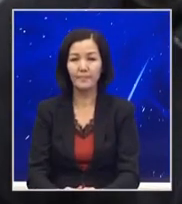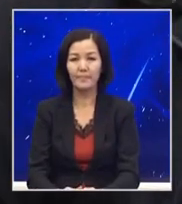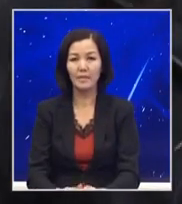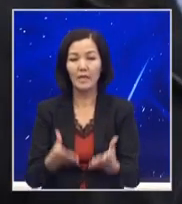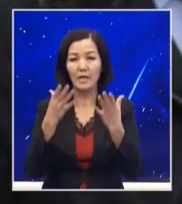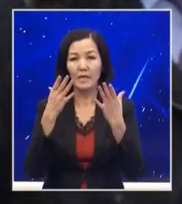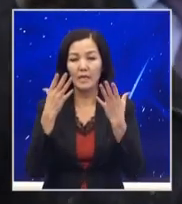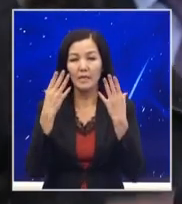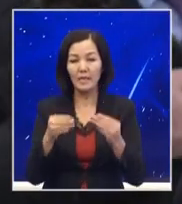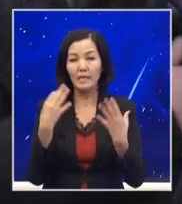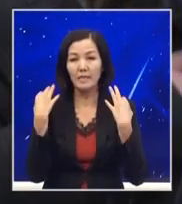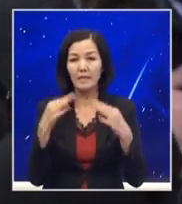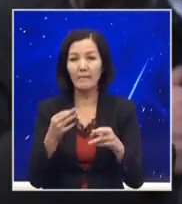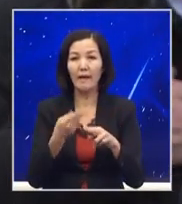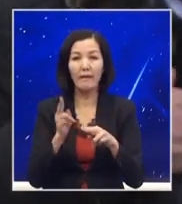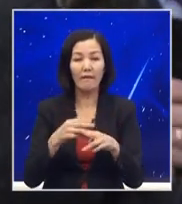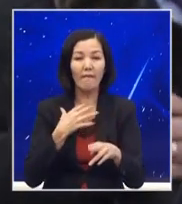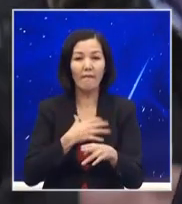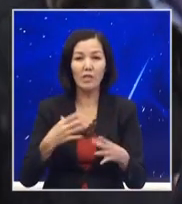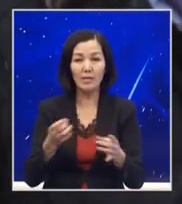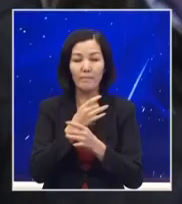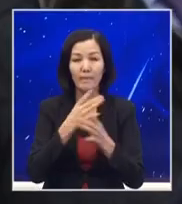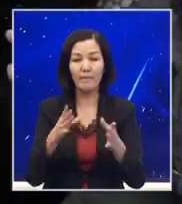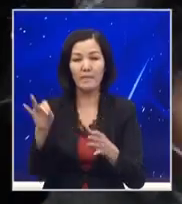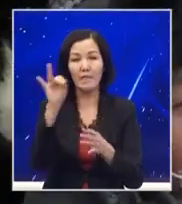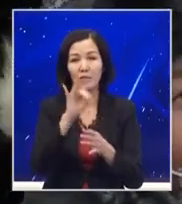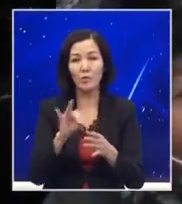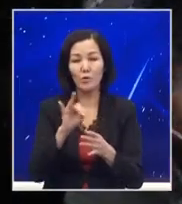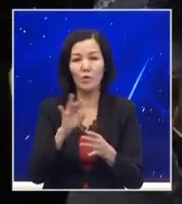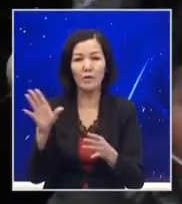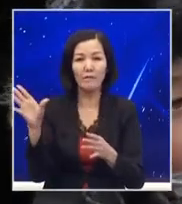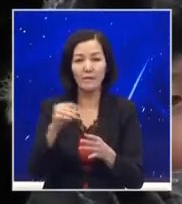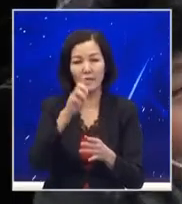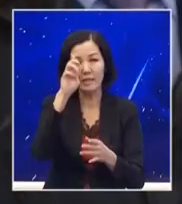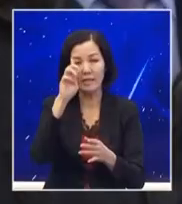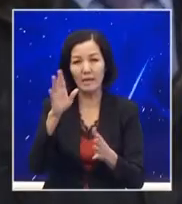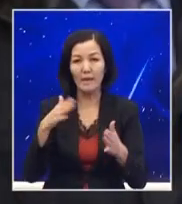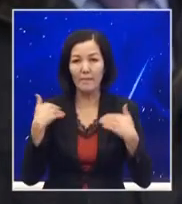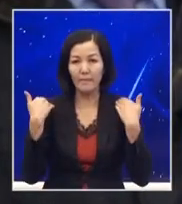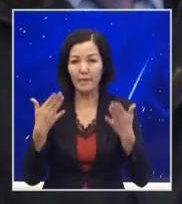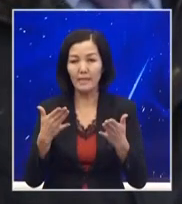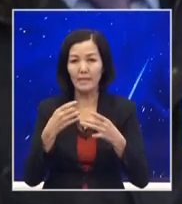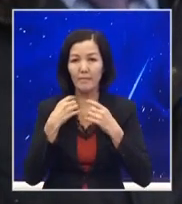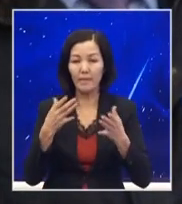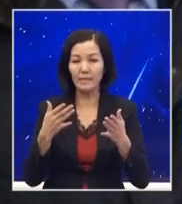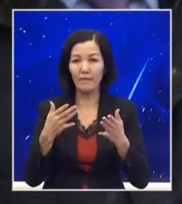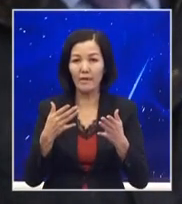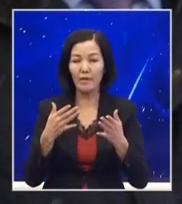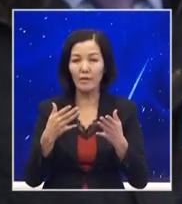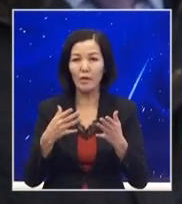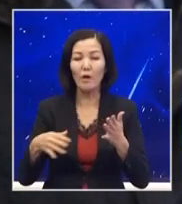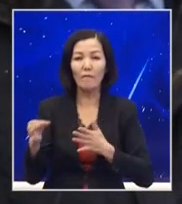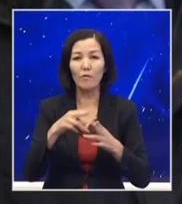День независимости – это самый важный праздник в истории любой страны. От всей души поздравляю всех с праздником. За эти годы в